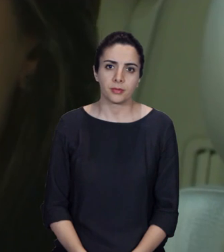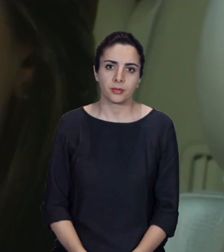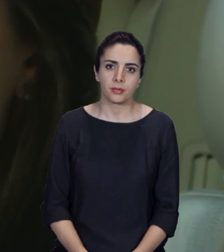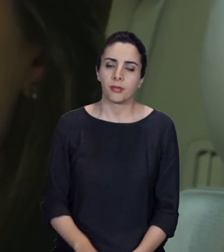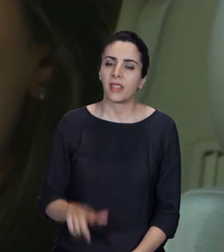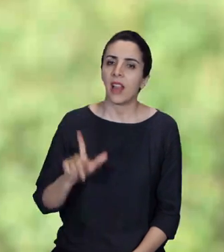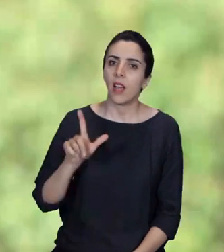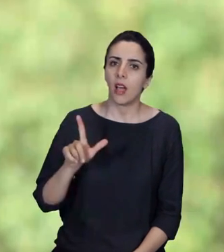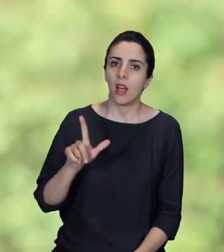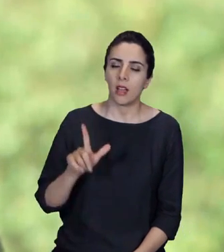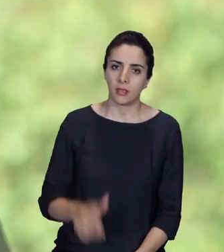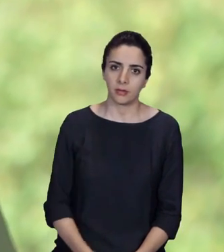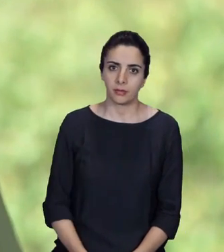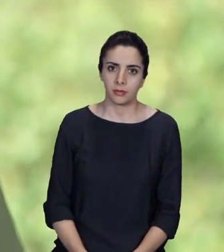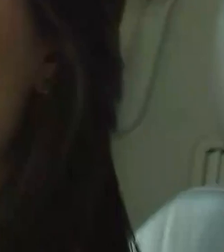Leyla.